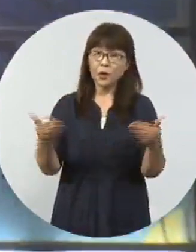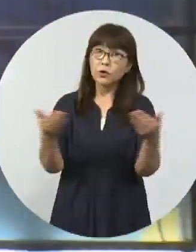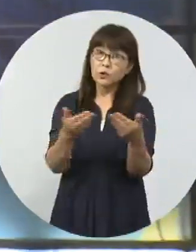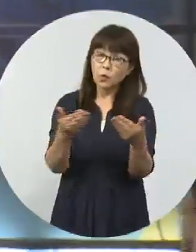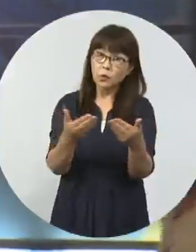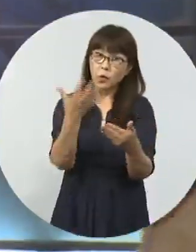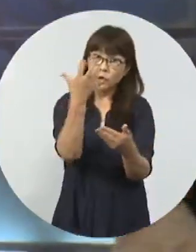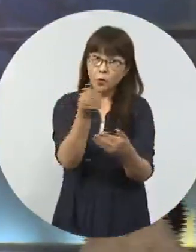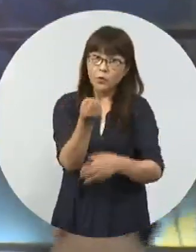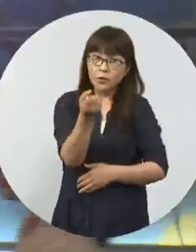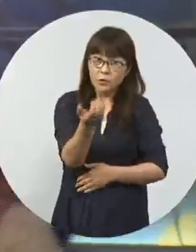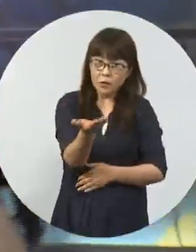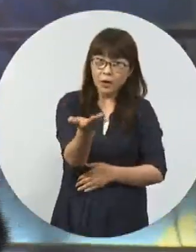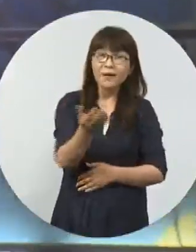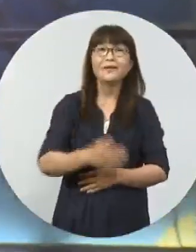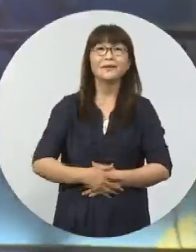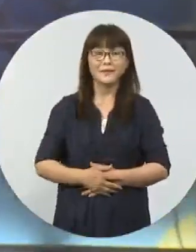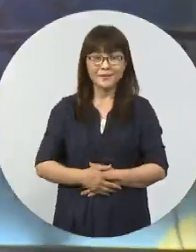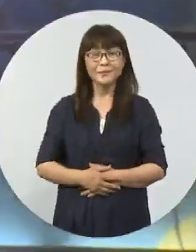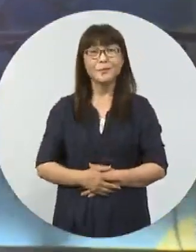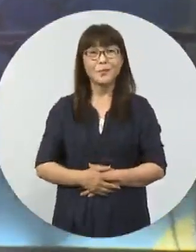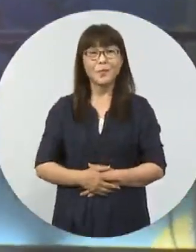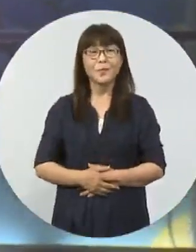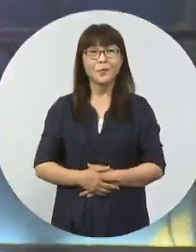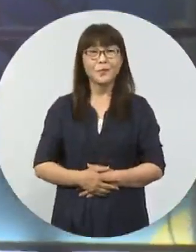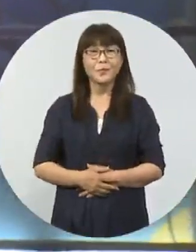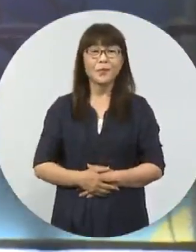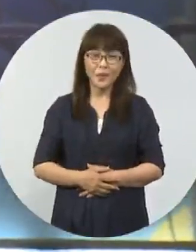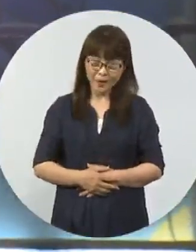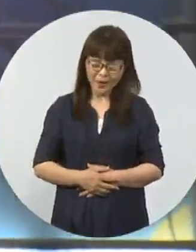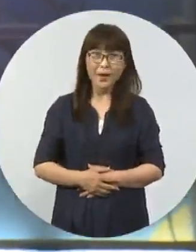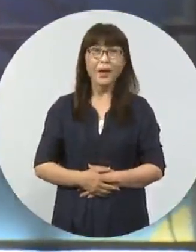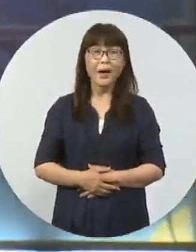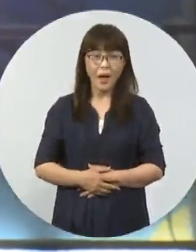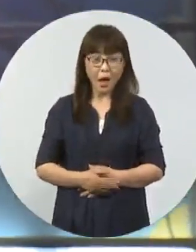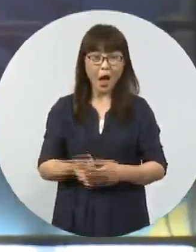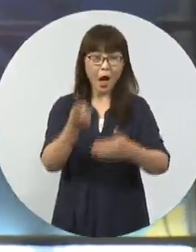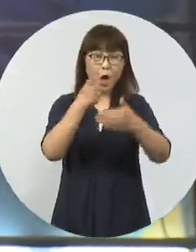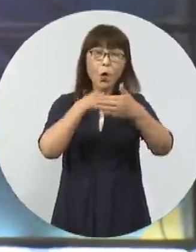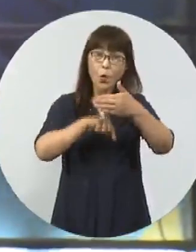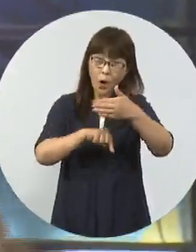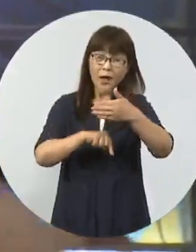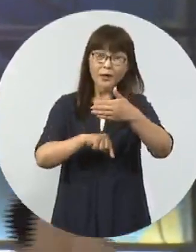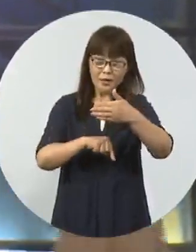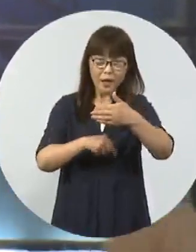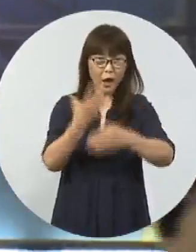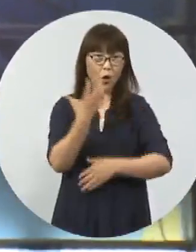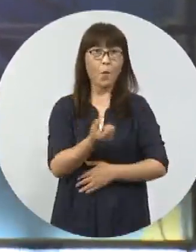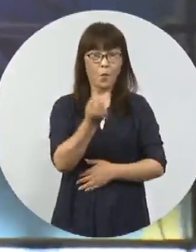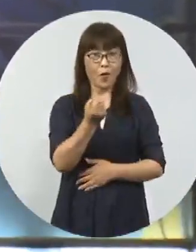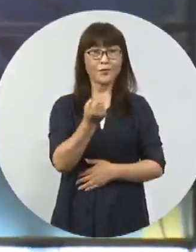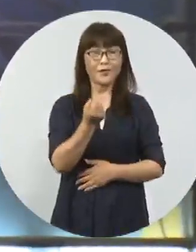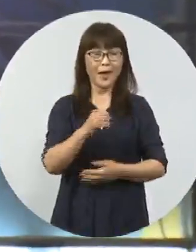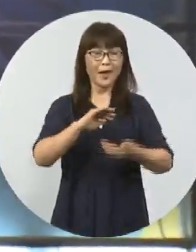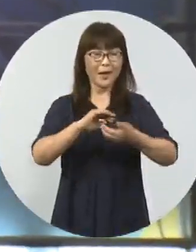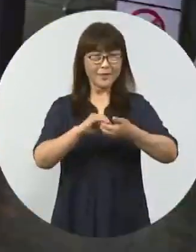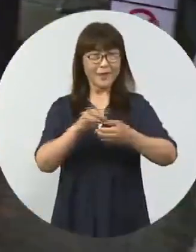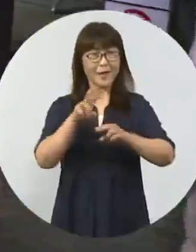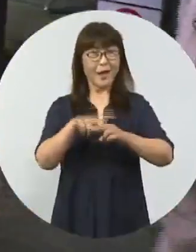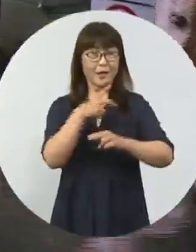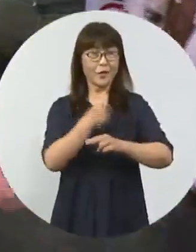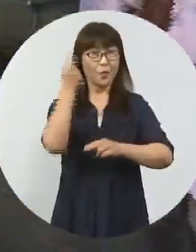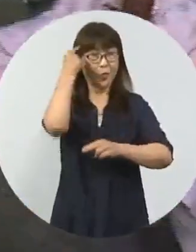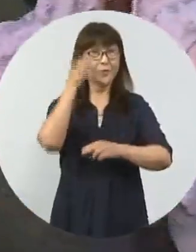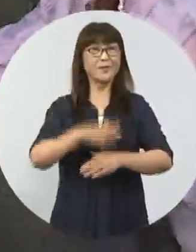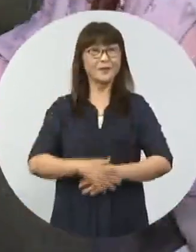に興味があるとか。 はい、結構ちょっとあの裏方っていうか興味があって、まあ、ちょっとぜひ見てみたいなってことで。